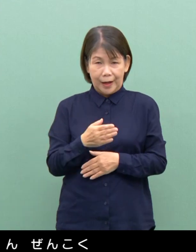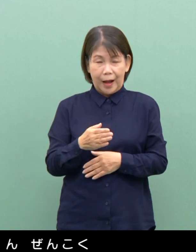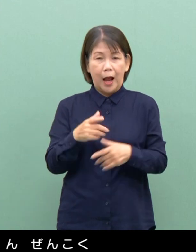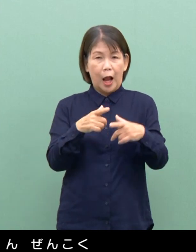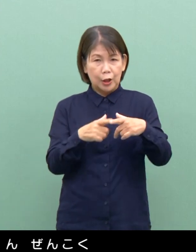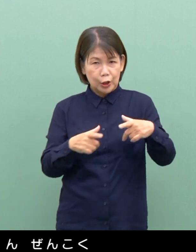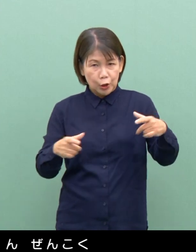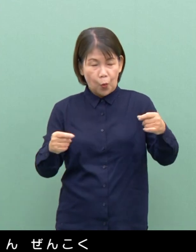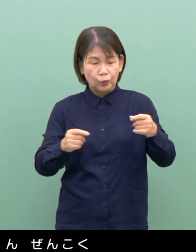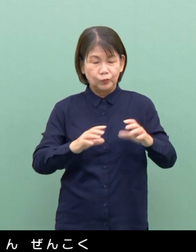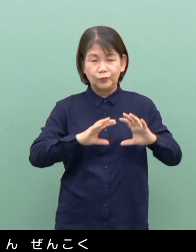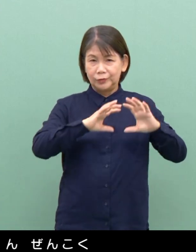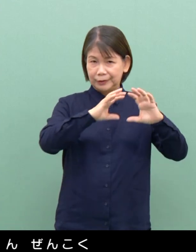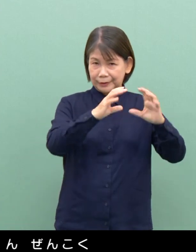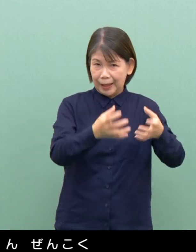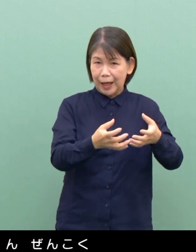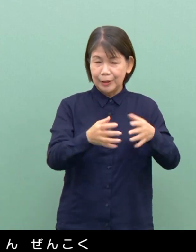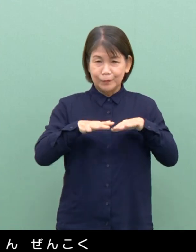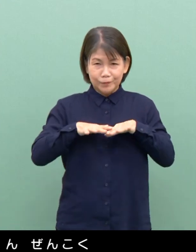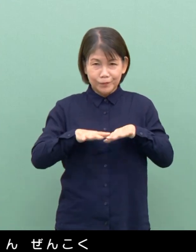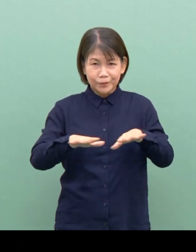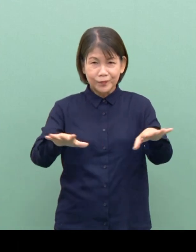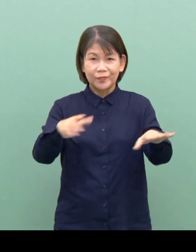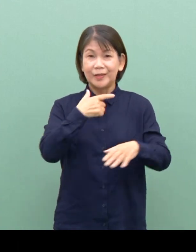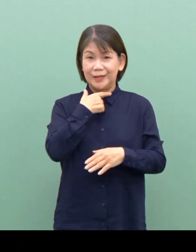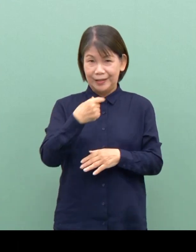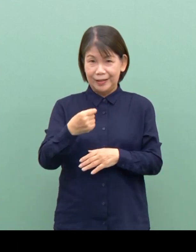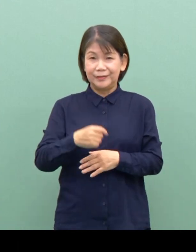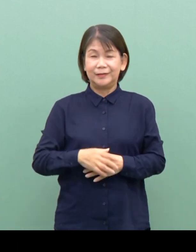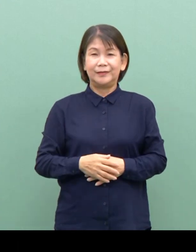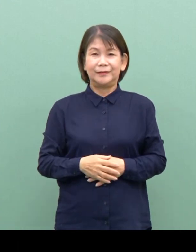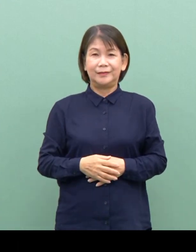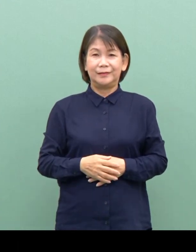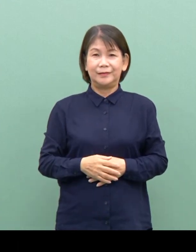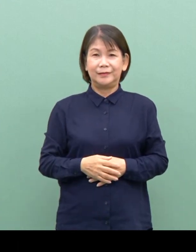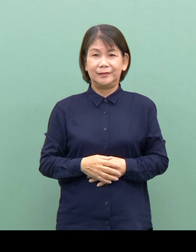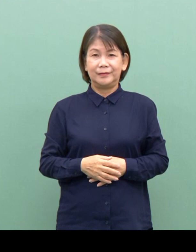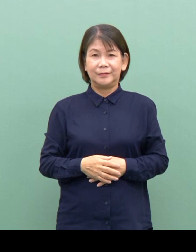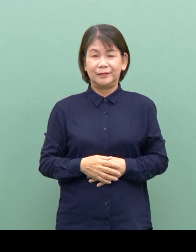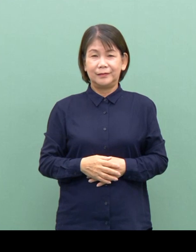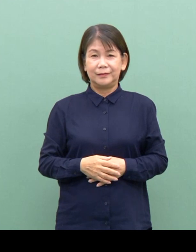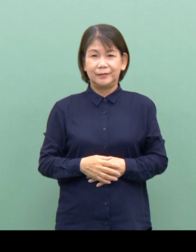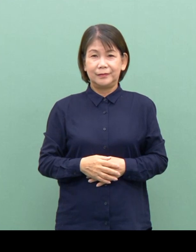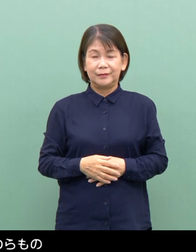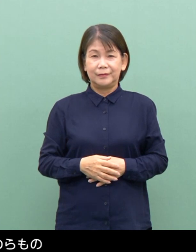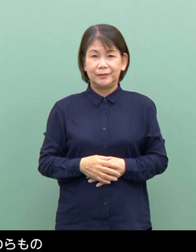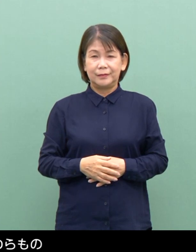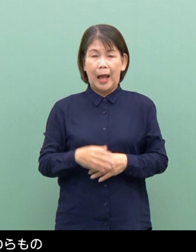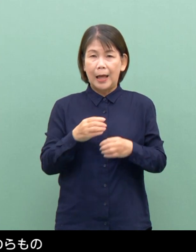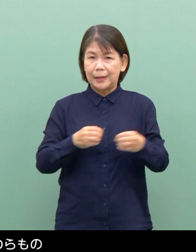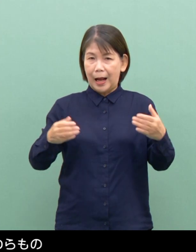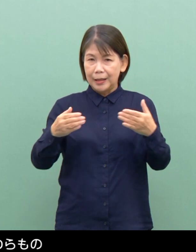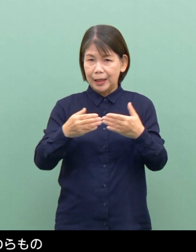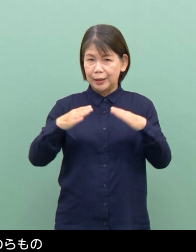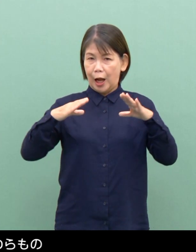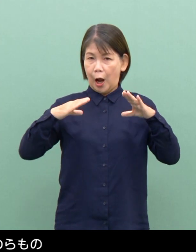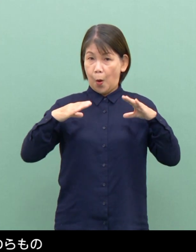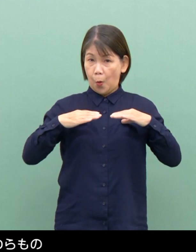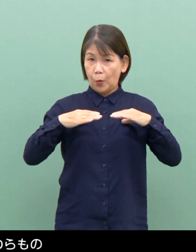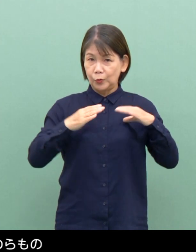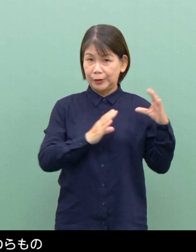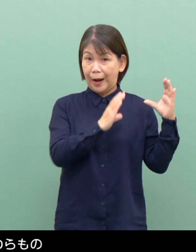国、そして世界に知られるような水産加工品をお届けしていきたいです。長崎県が誇